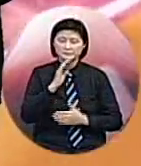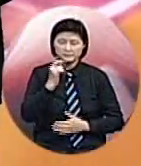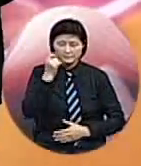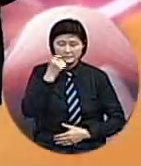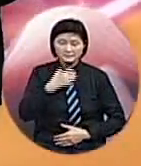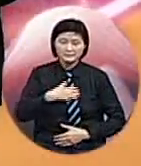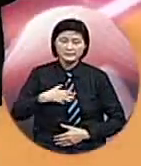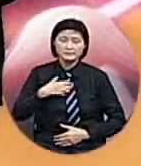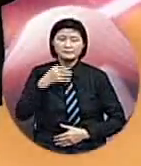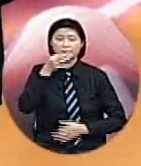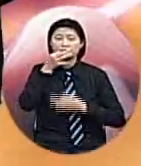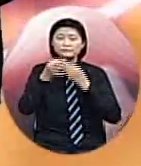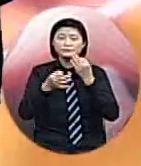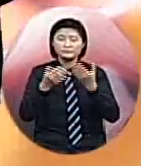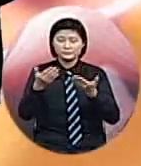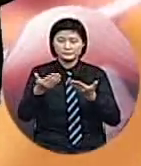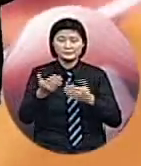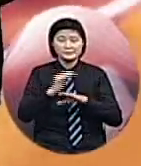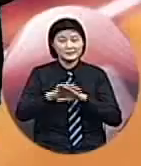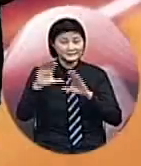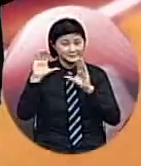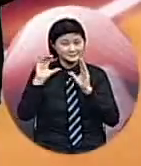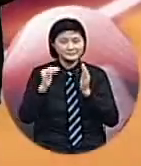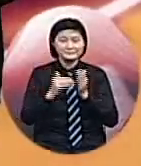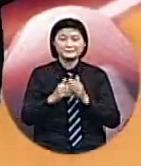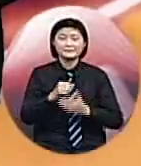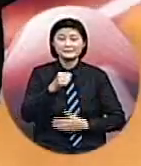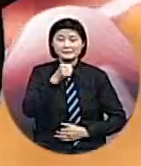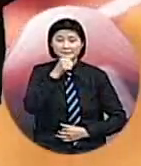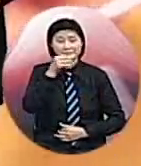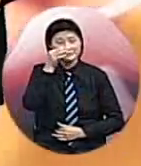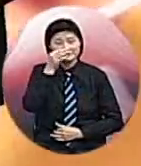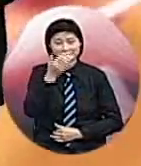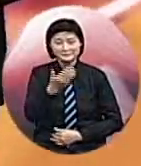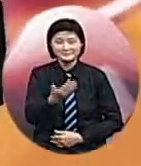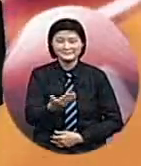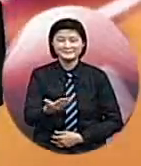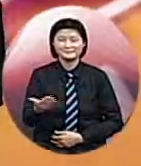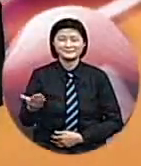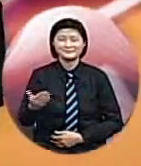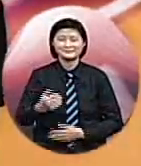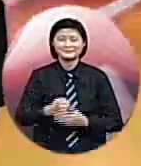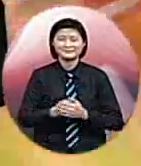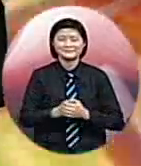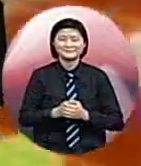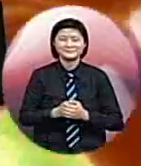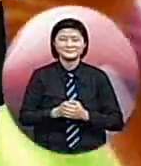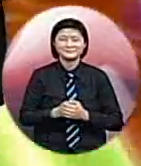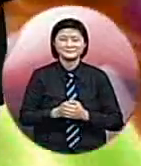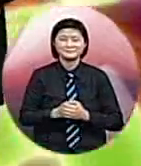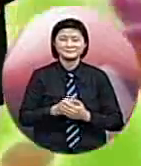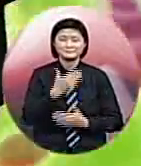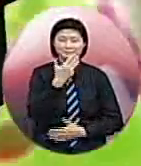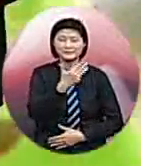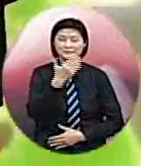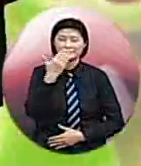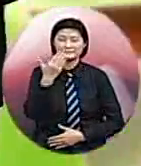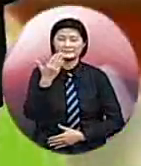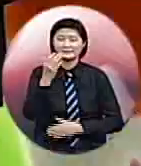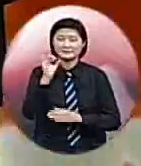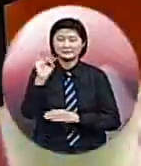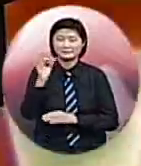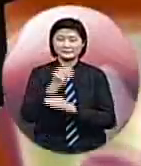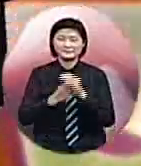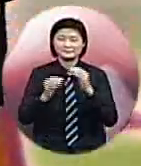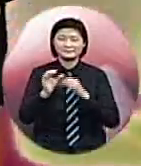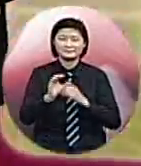애절하게 또 부르시네요. 네, 잘 들었습니다. 예. 점수 볼게요. 예. 점수 봐요. 주세요. 8점, 9점,